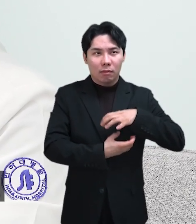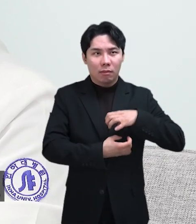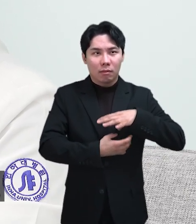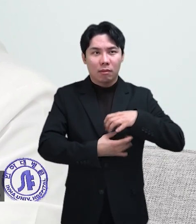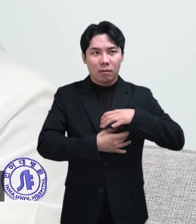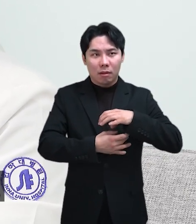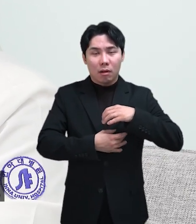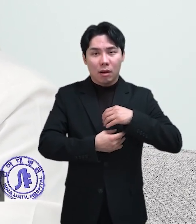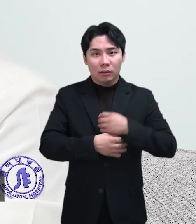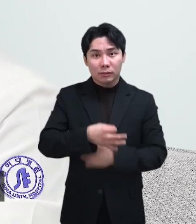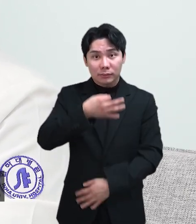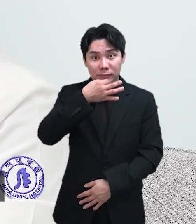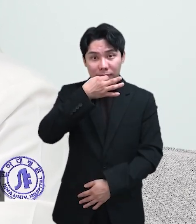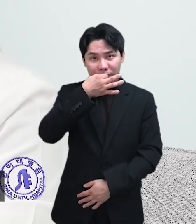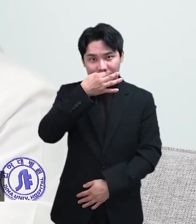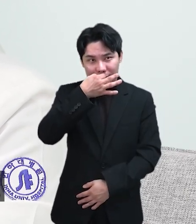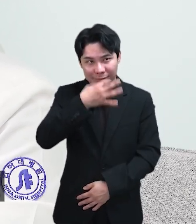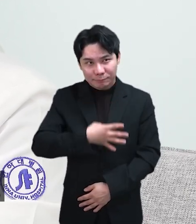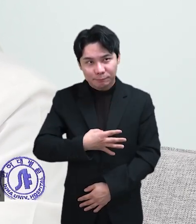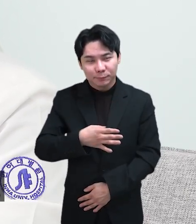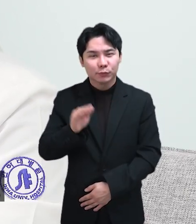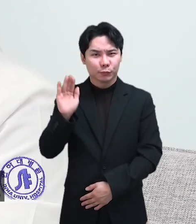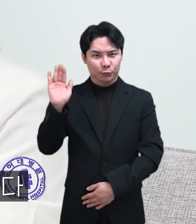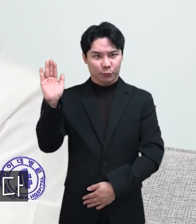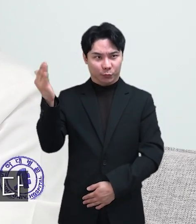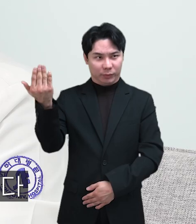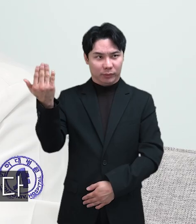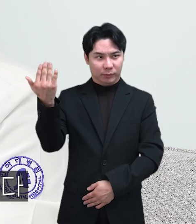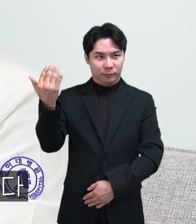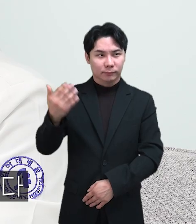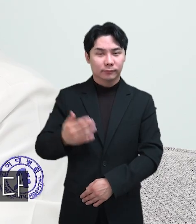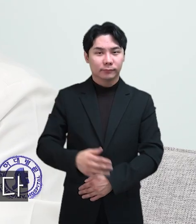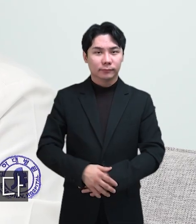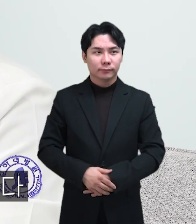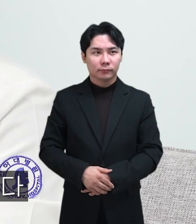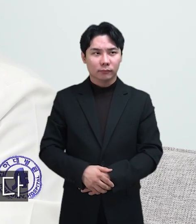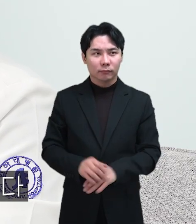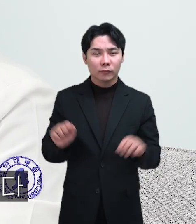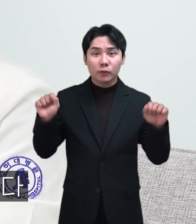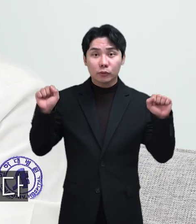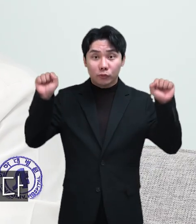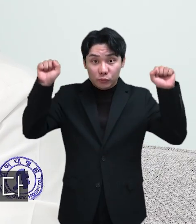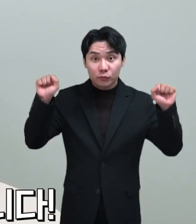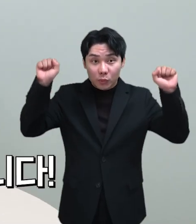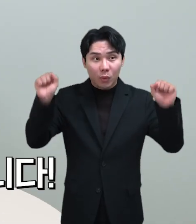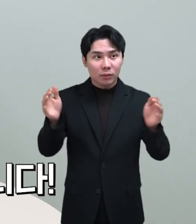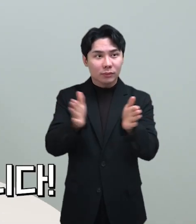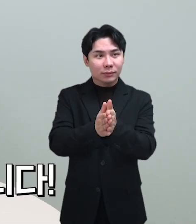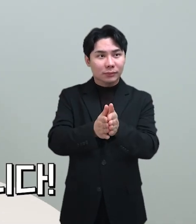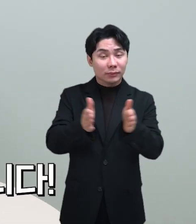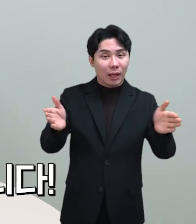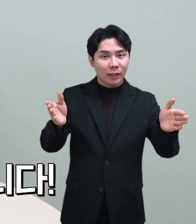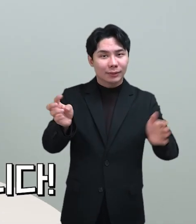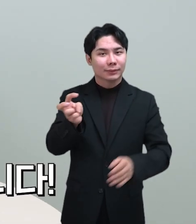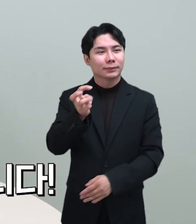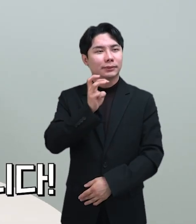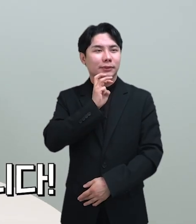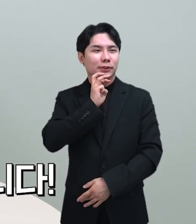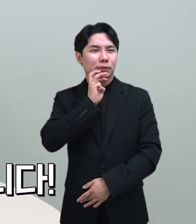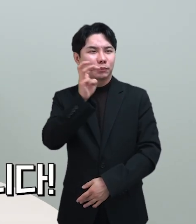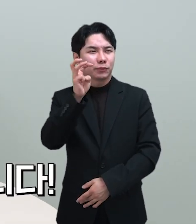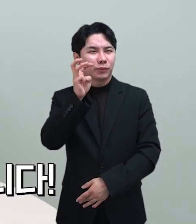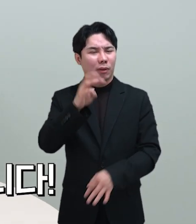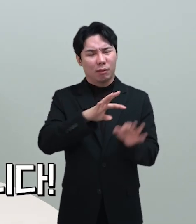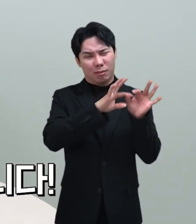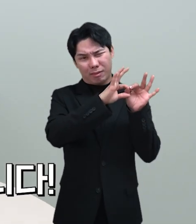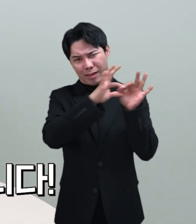때문에 처음에는 등에 땀이 약간 배일 정도로 빨리 걷는 것부터 시작을 하는 것이 좋습니다. 보통 한 번 운동에 최소 30분